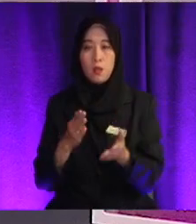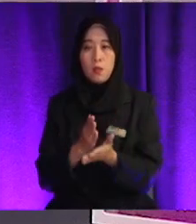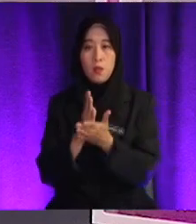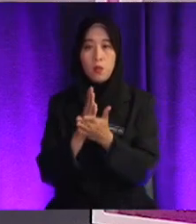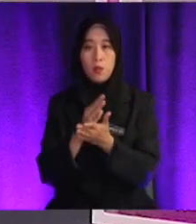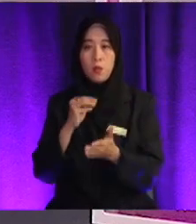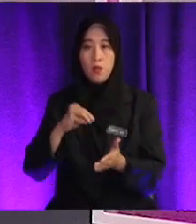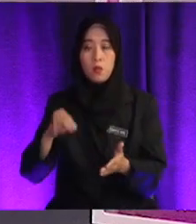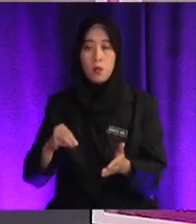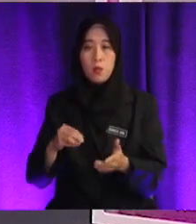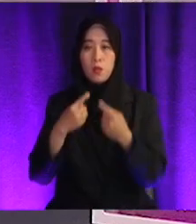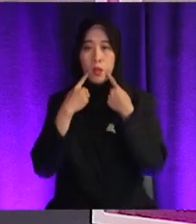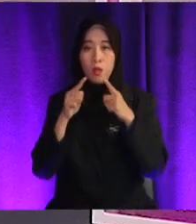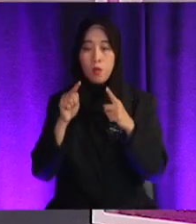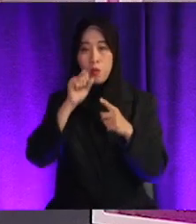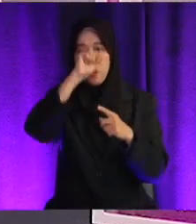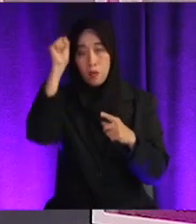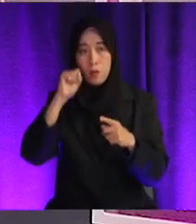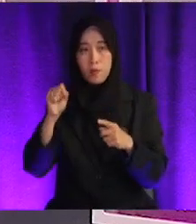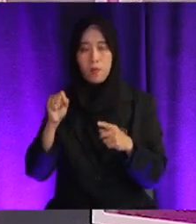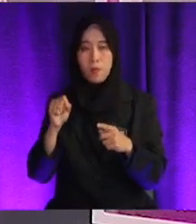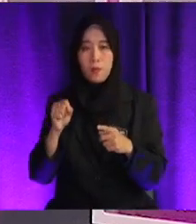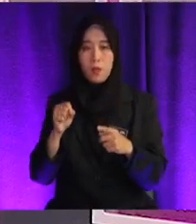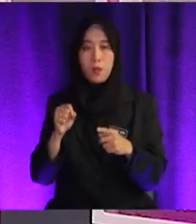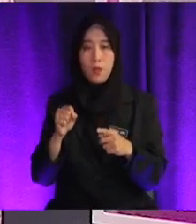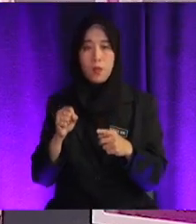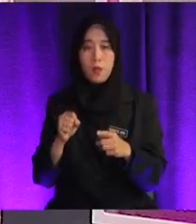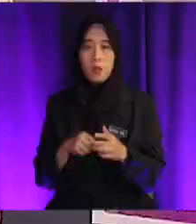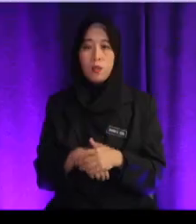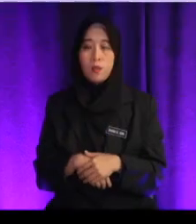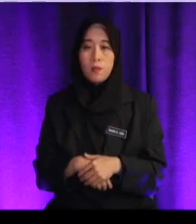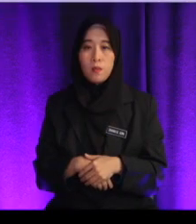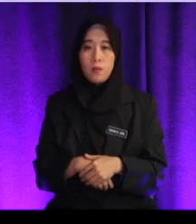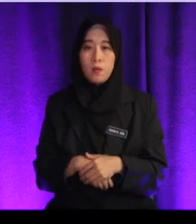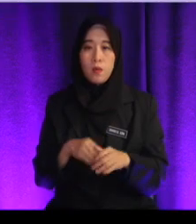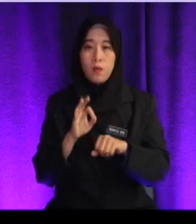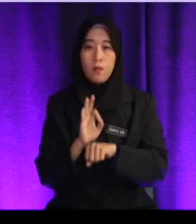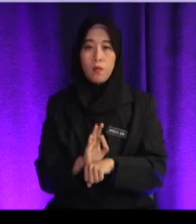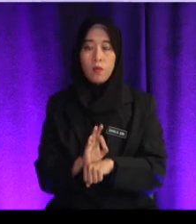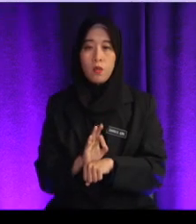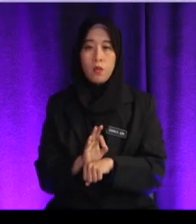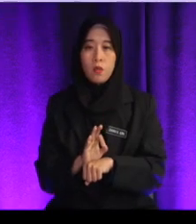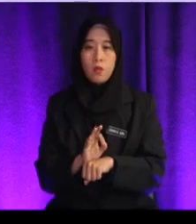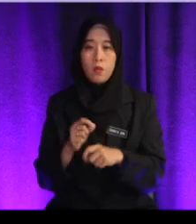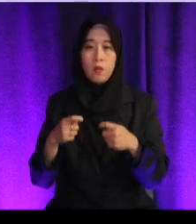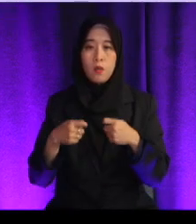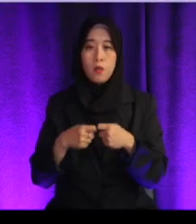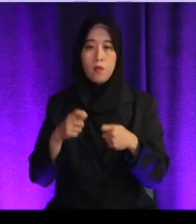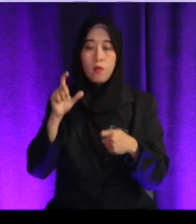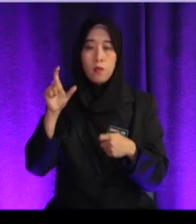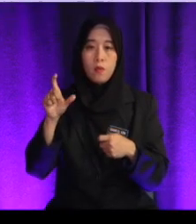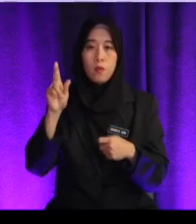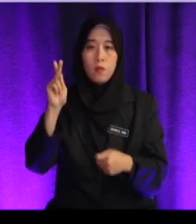Saya kongsikan soalan satu. Boleh? Okey, berikut adalah penyataan kerja menguji kefungsian fuse cartridge. Okey, menggunakan meter